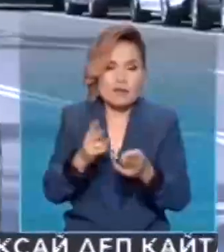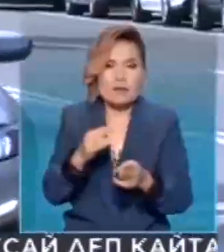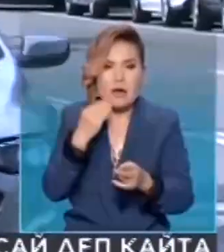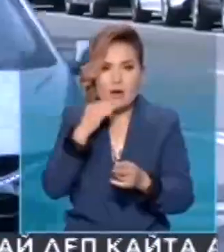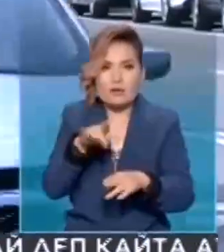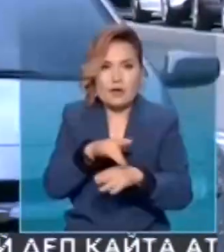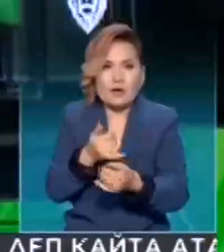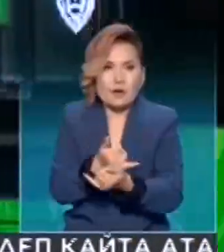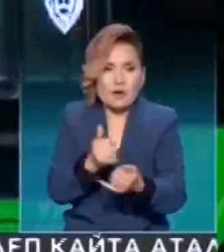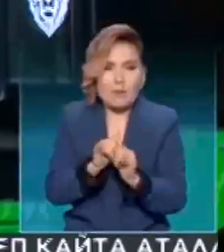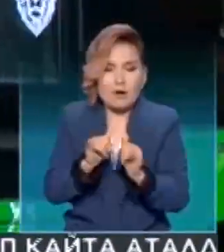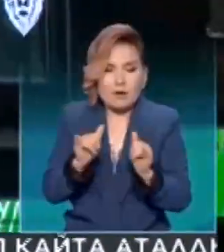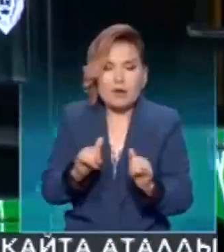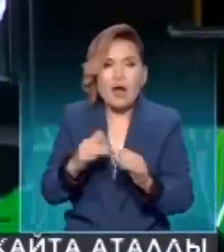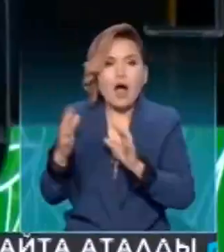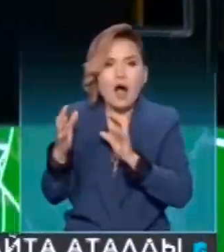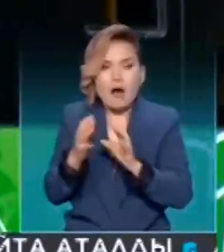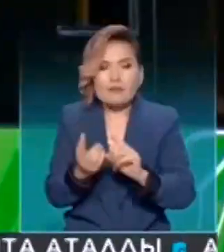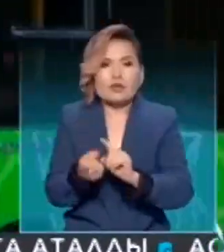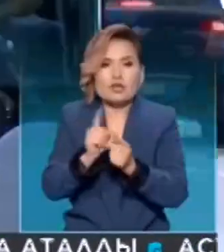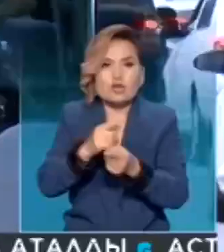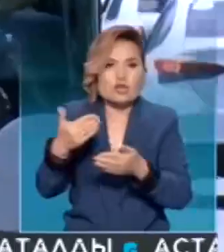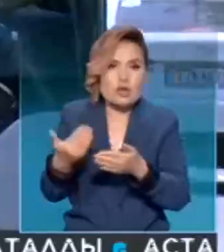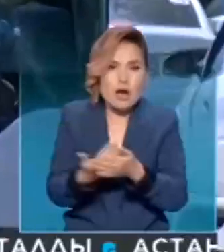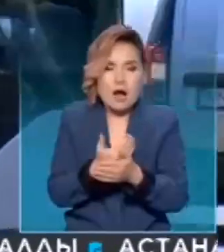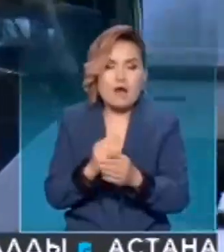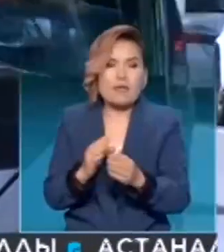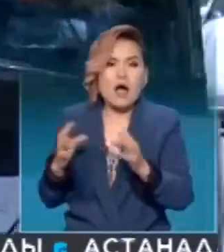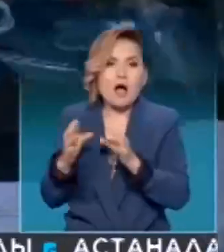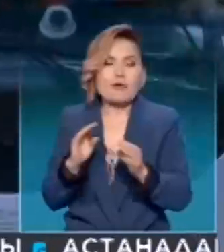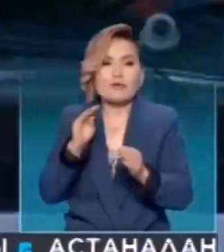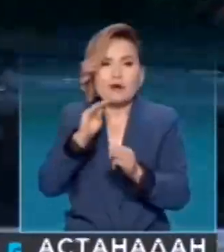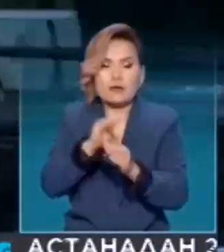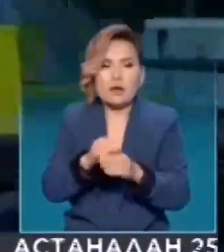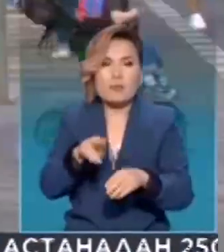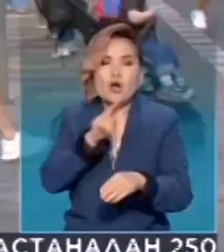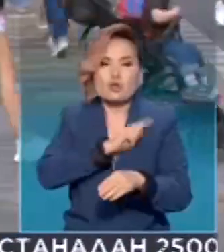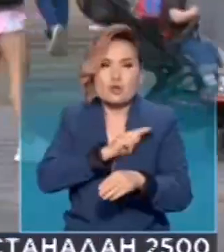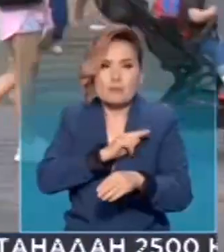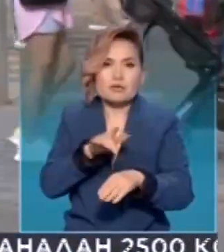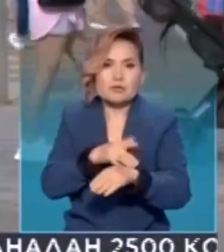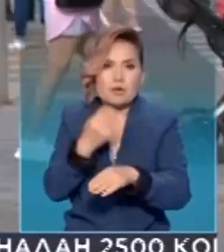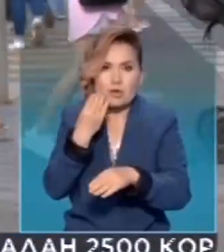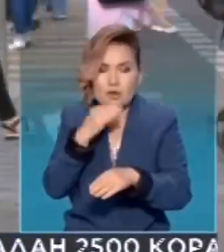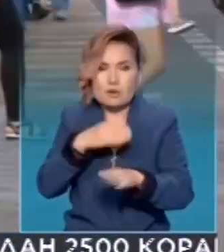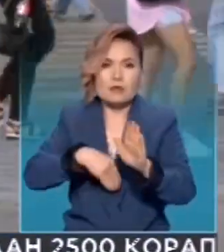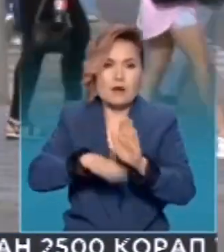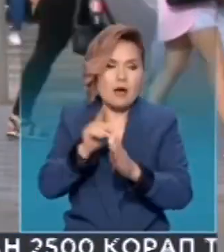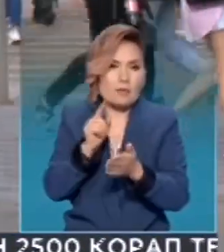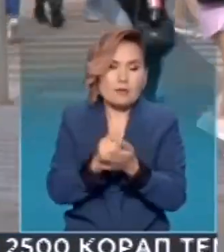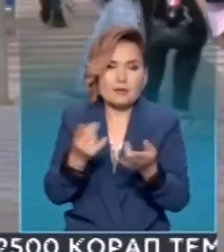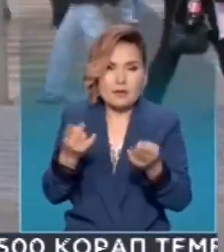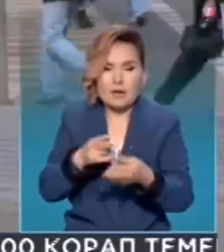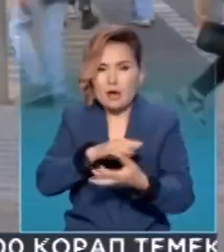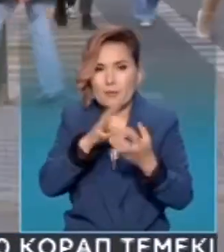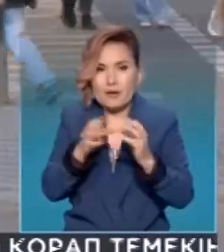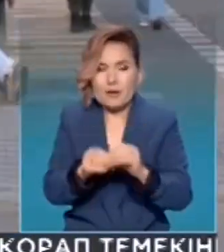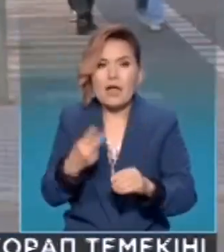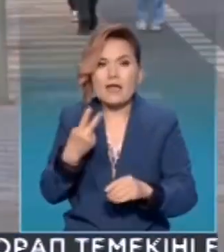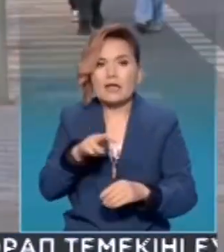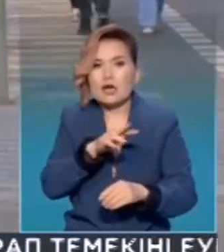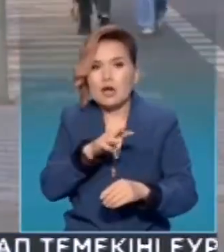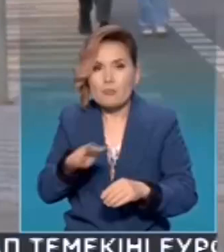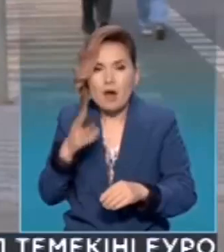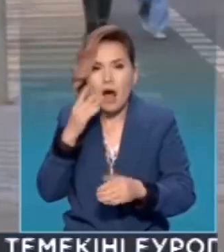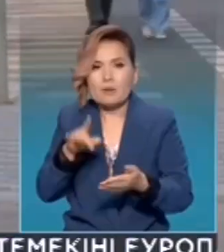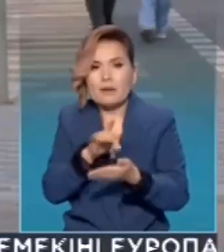Яғни автобустарды жаңарту, бағыт-бағдарлардың тиімділігін арттыру секілді жұмыстар назардан тыс қалмауы керек. Өйткені 2 миллиондай тұрғыны